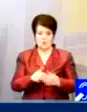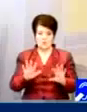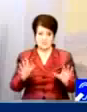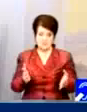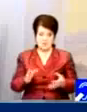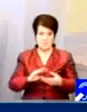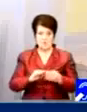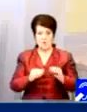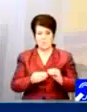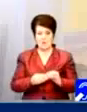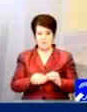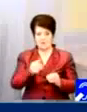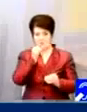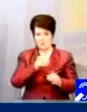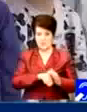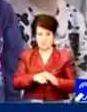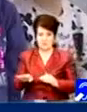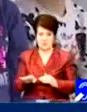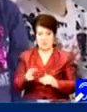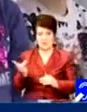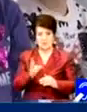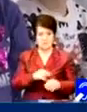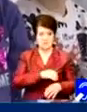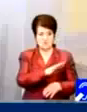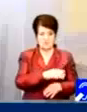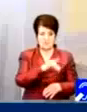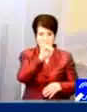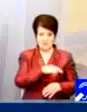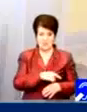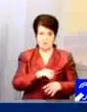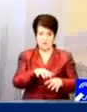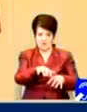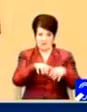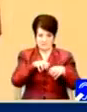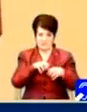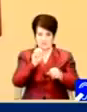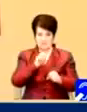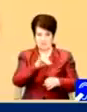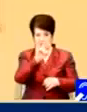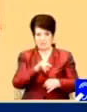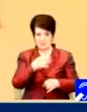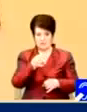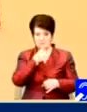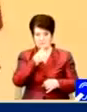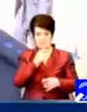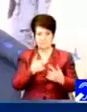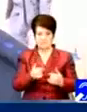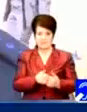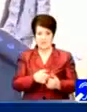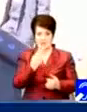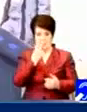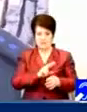o problemă pe cale de evacuare, ieșiți la geam. Noi cu scara să avem posibilitatea să vă evacuăm. Încercăm să organizăm